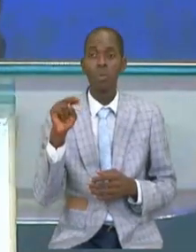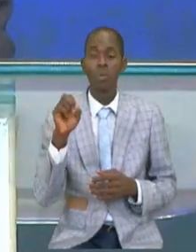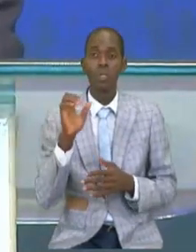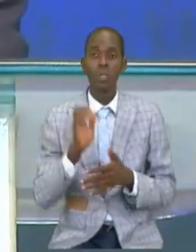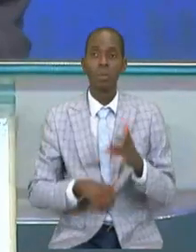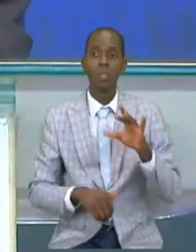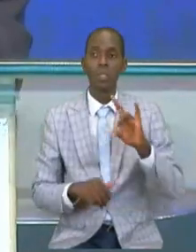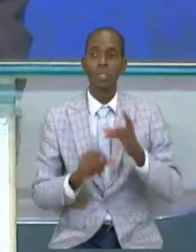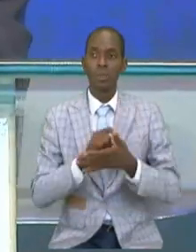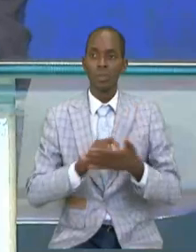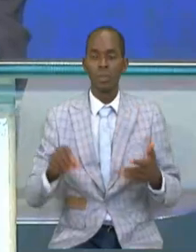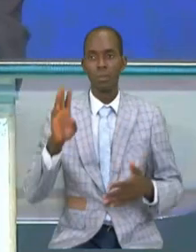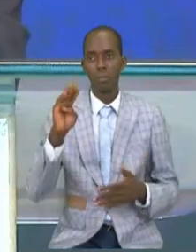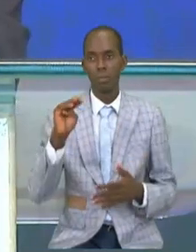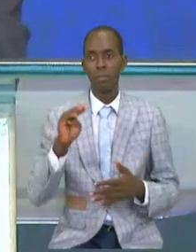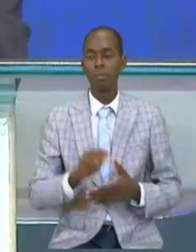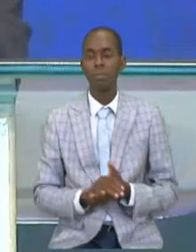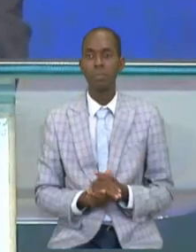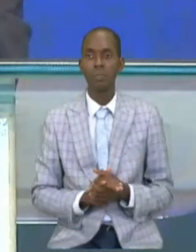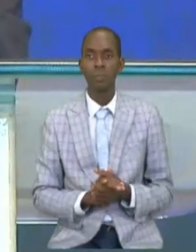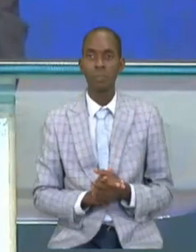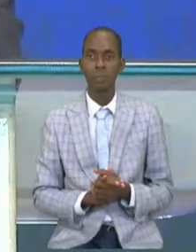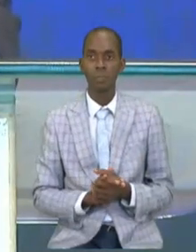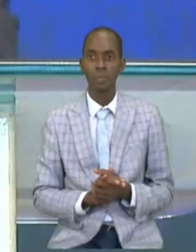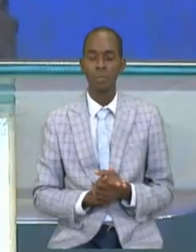nous lisons le verset 14, Romains 8, 14.